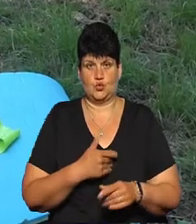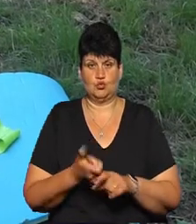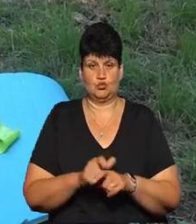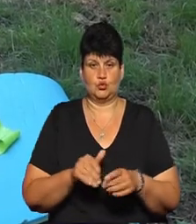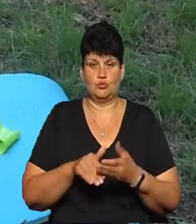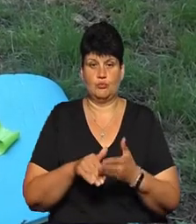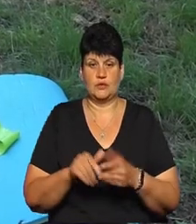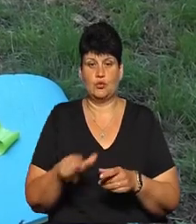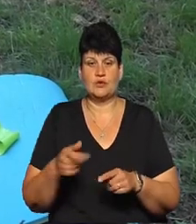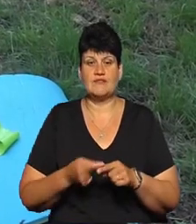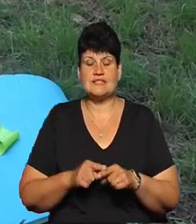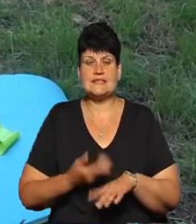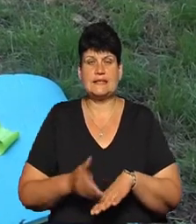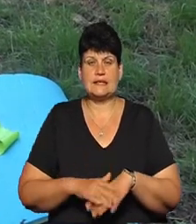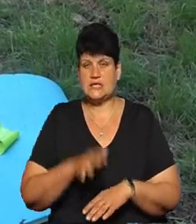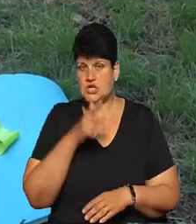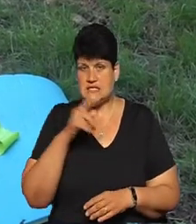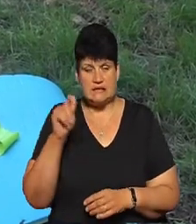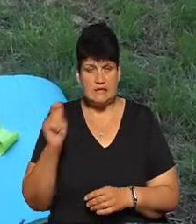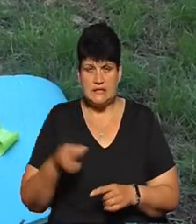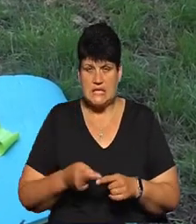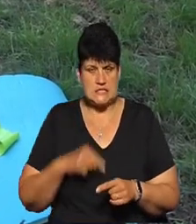час, тому що війна – це емоційно